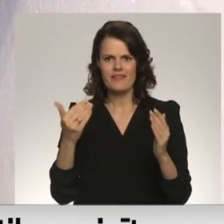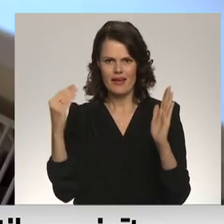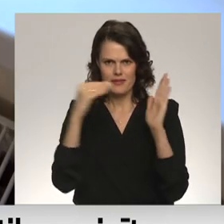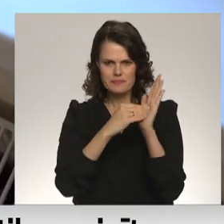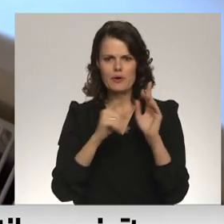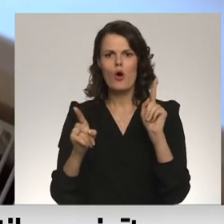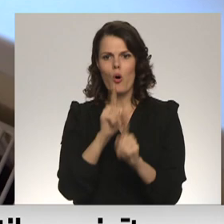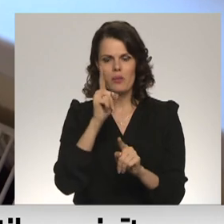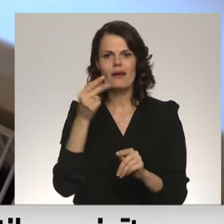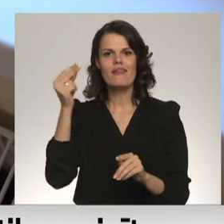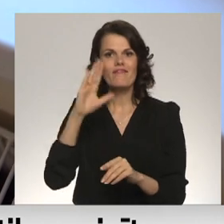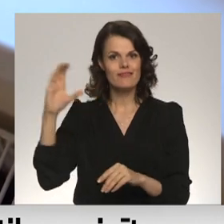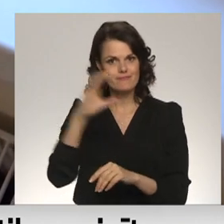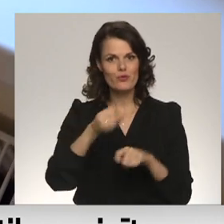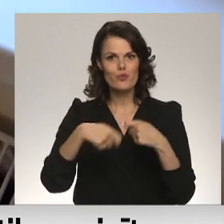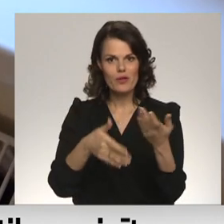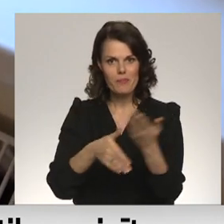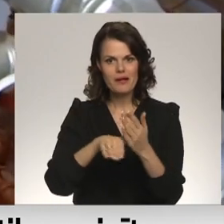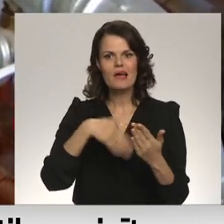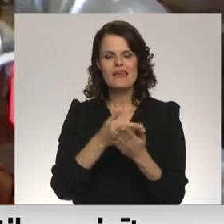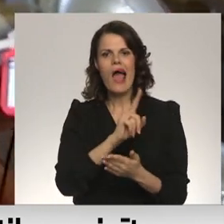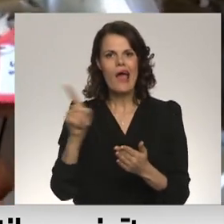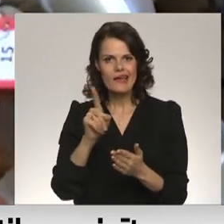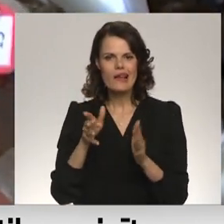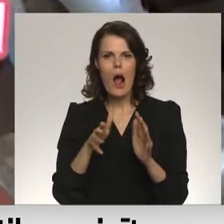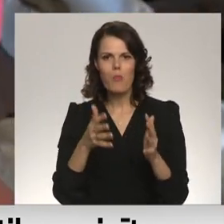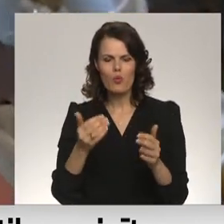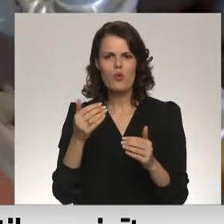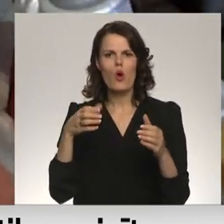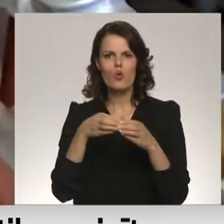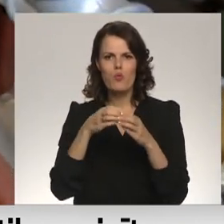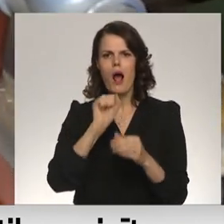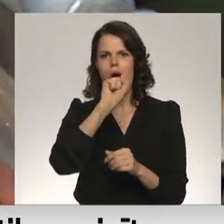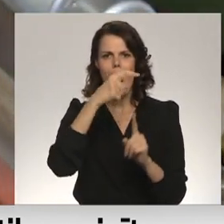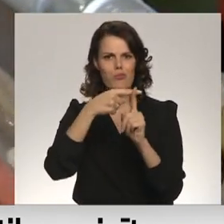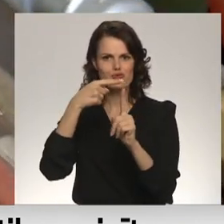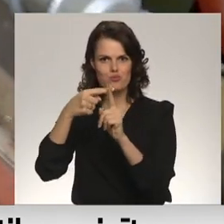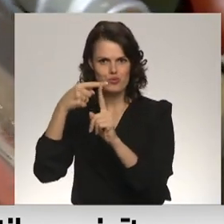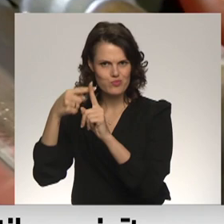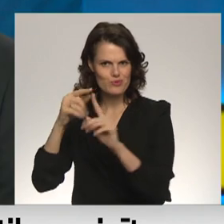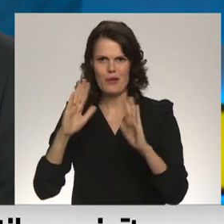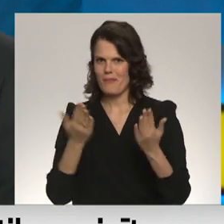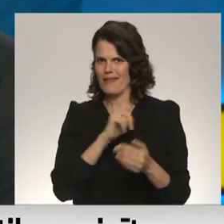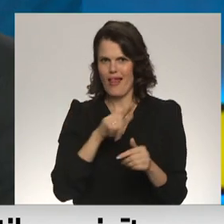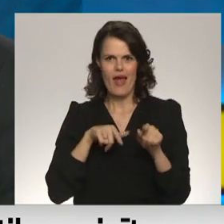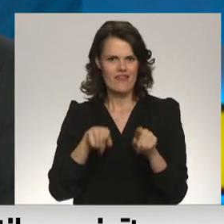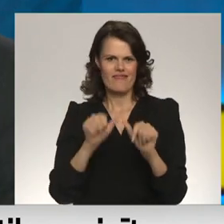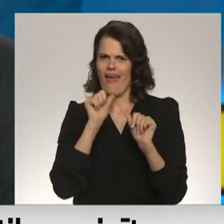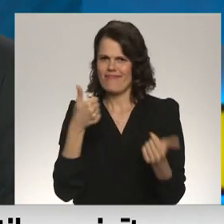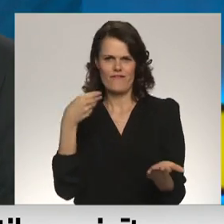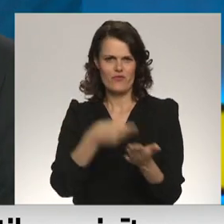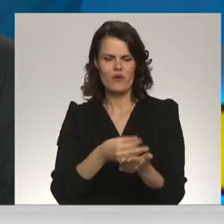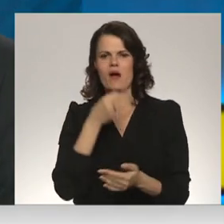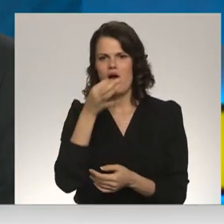ir A++, bet šādus granulu katlus Latvijā gluži vienkārši nevar iegādāties. Tā ir vienkārši kļūda, tā ir